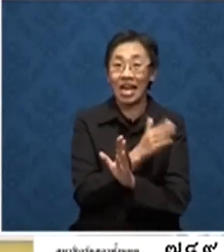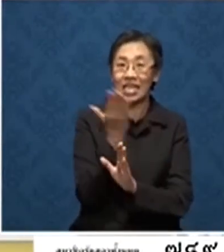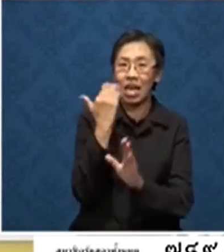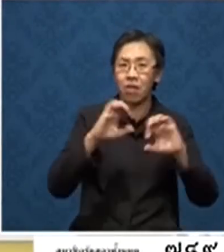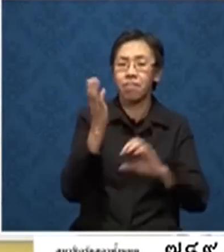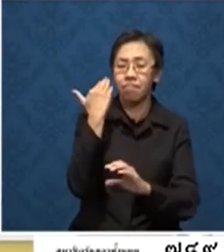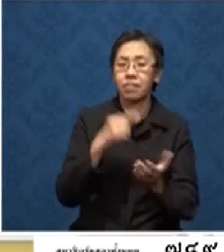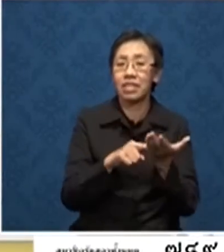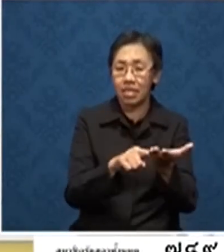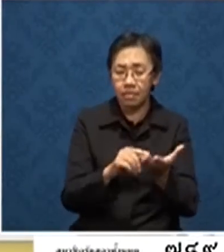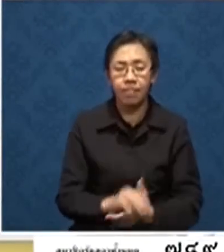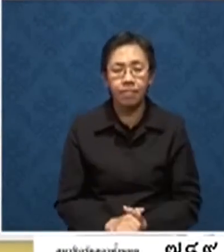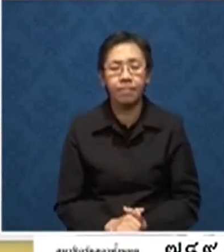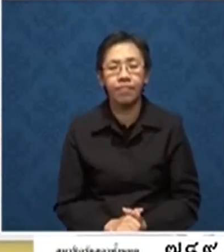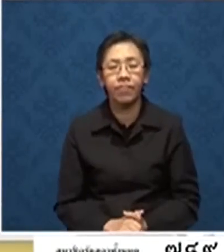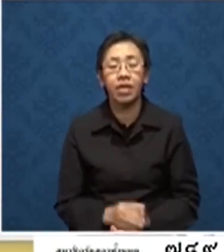แล้ว